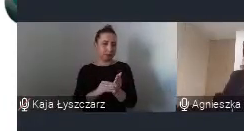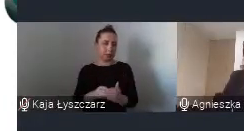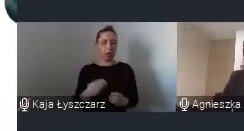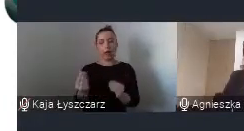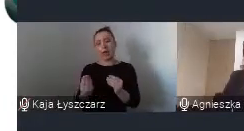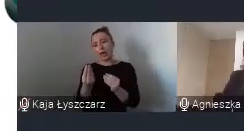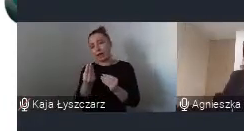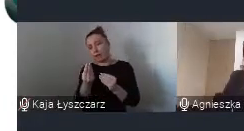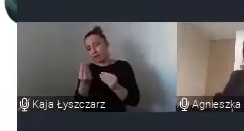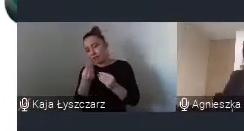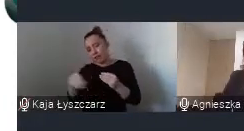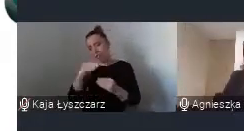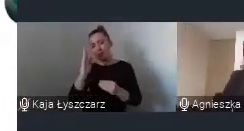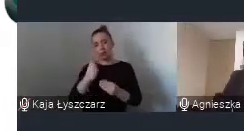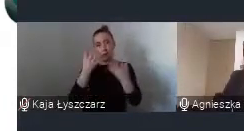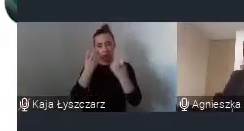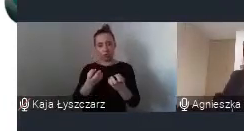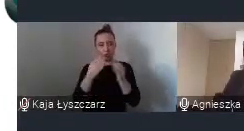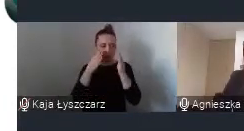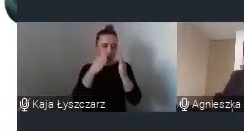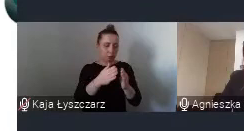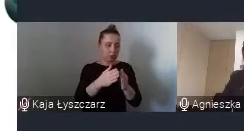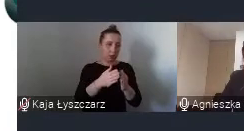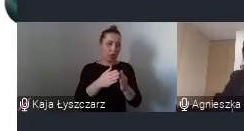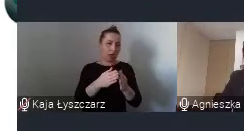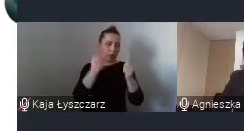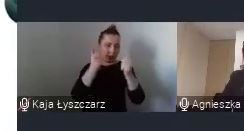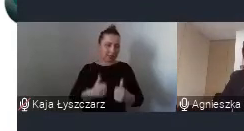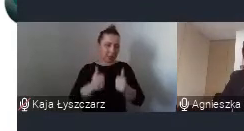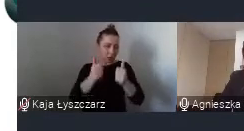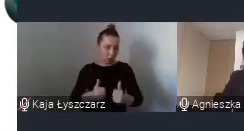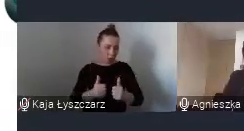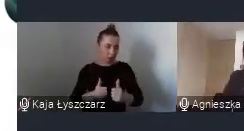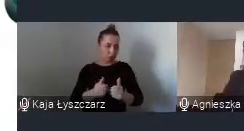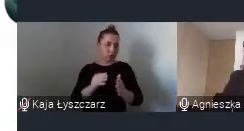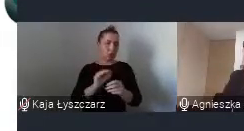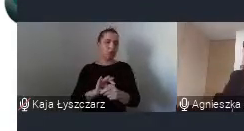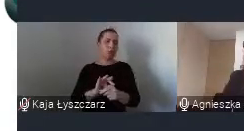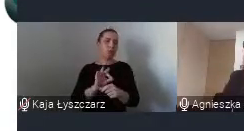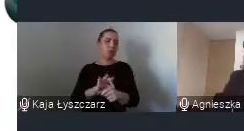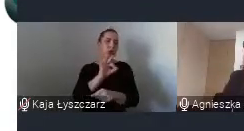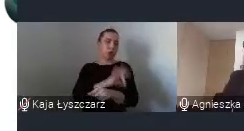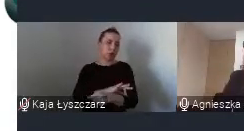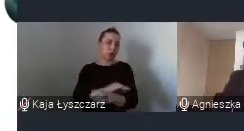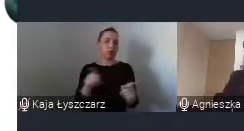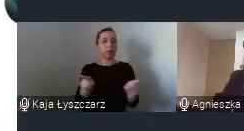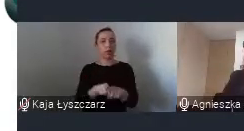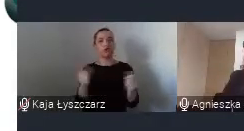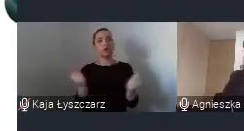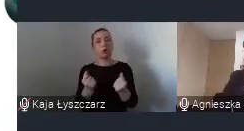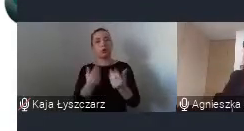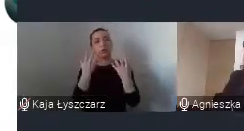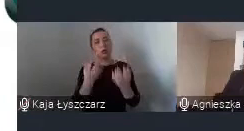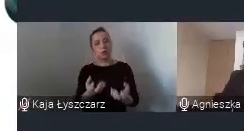chcieli skupić na trwałości projektów, czyli właśnie ich wdrażania w większej skali i w innych miastach. I mocniej będziemy też